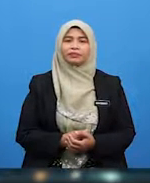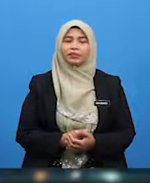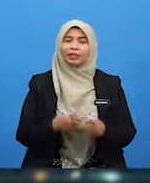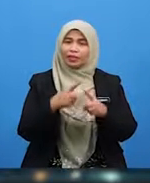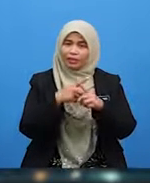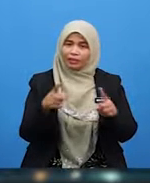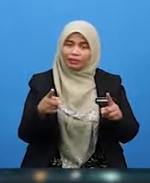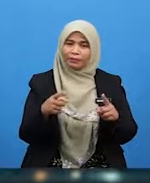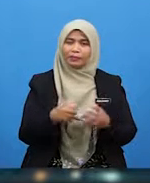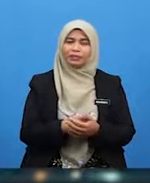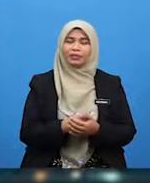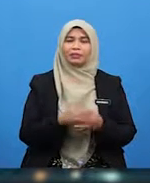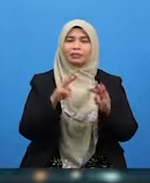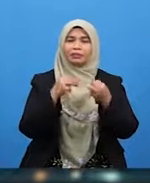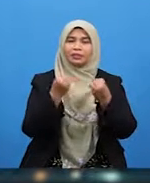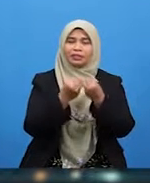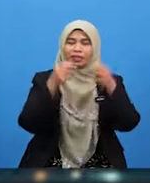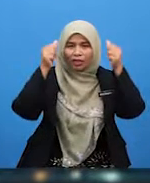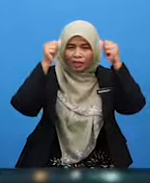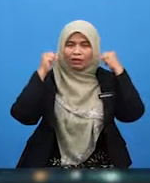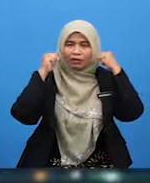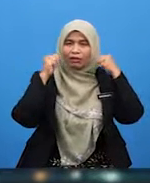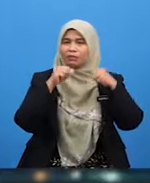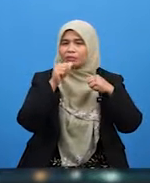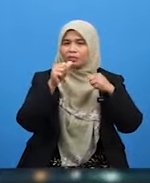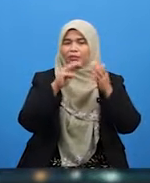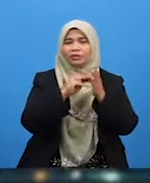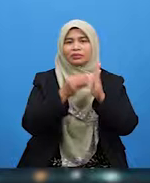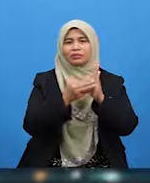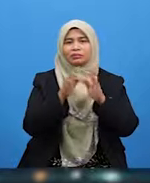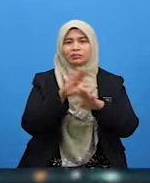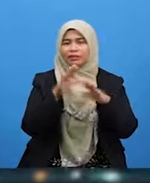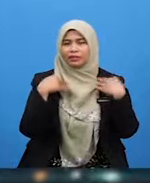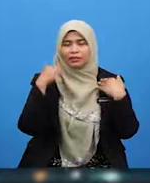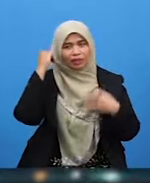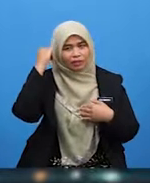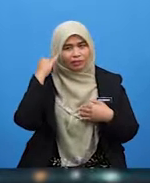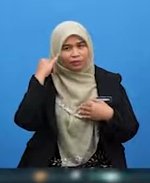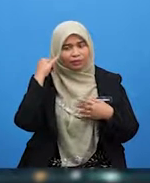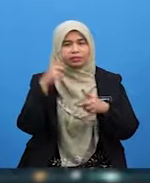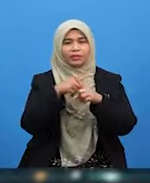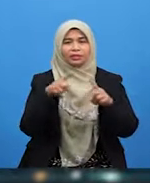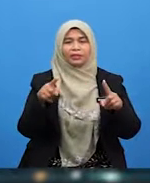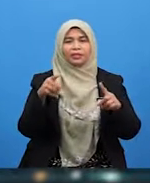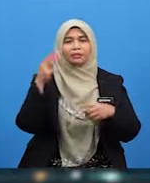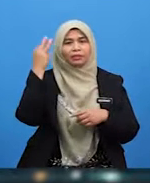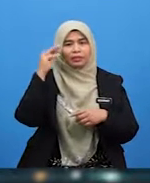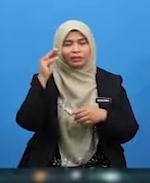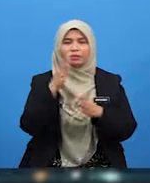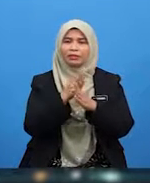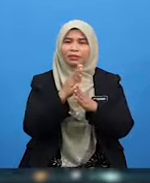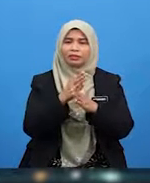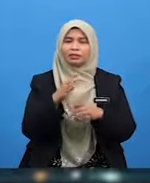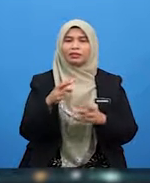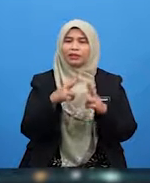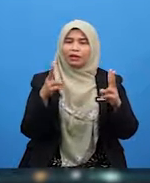Namun begitu, masyarakat Arab bukanlah bermaksud mereka tidak berilmu, tetapi mereka sebenarnya hebat